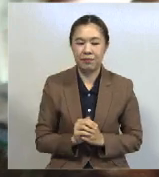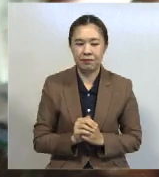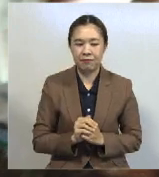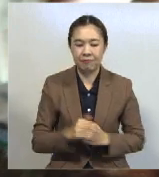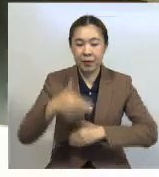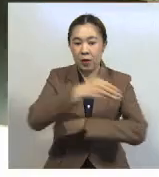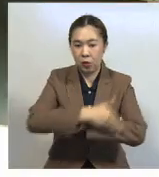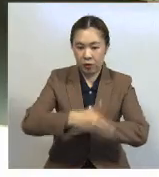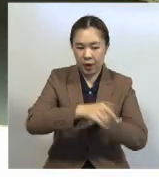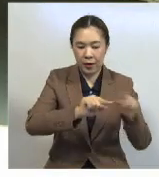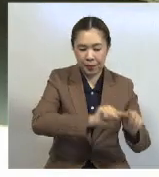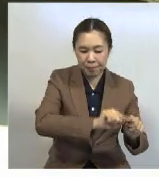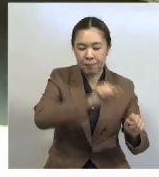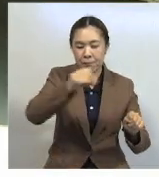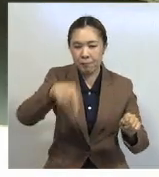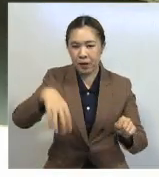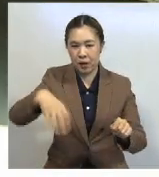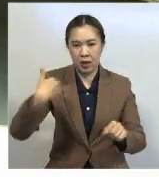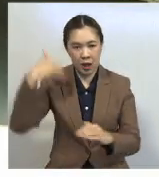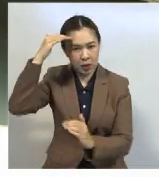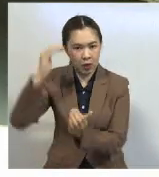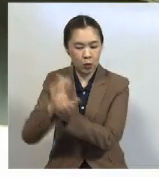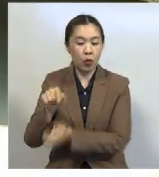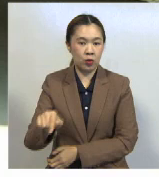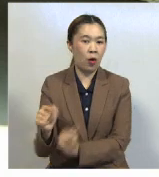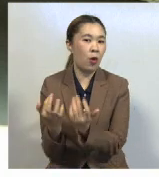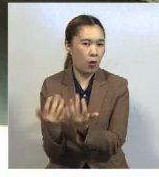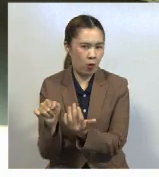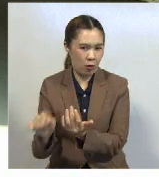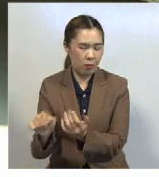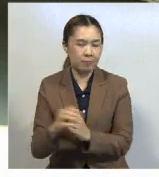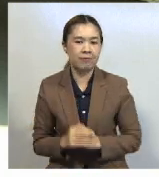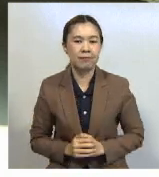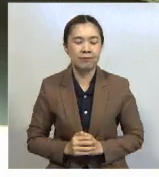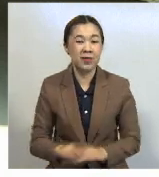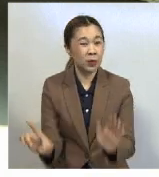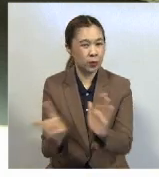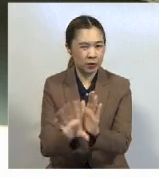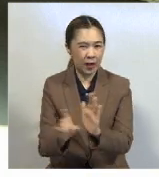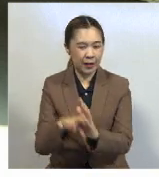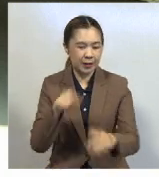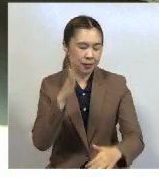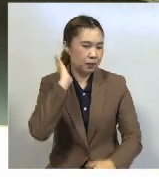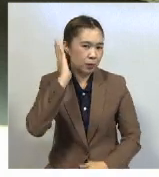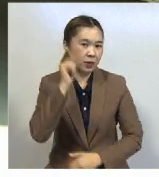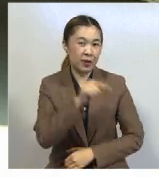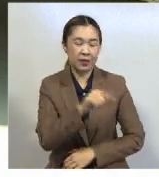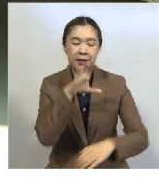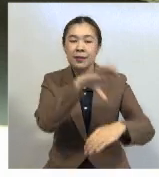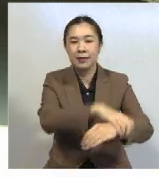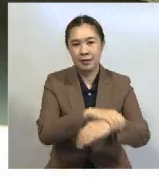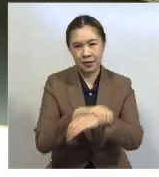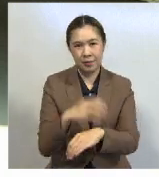ถไฟจะจอดเนี่ยก็ประสานให้เจ้าหน้าที่เข้ามาติดตามแล้วก็ควบคุมตัวก็ทำให้ท้ายที่สุดควบคุมตัวนายสมคิดได้นะคะแต่ว่าอย่